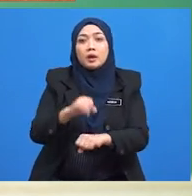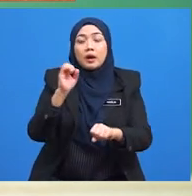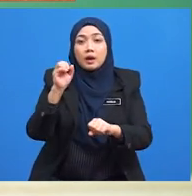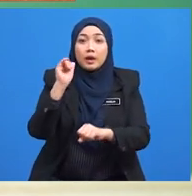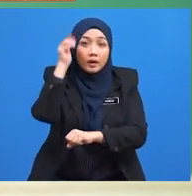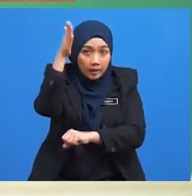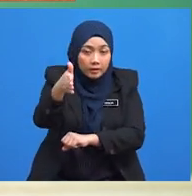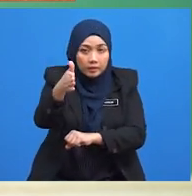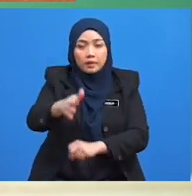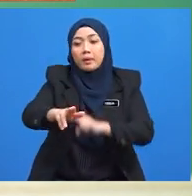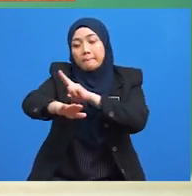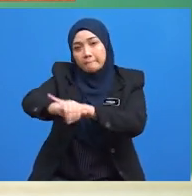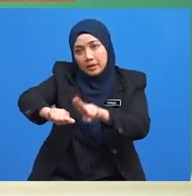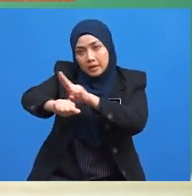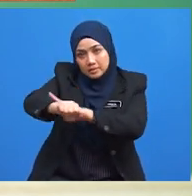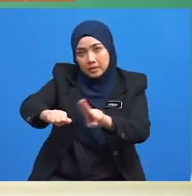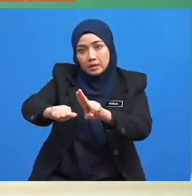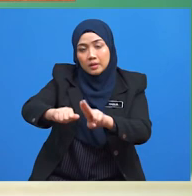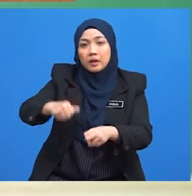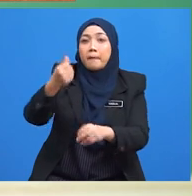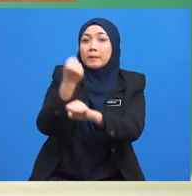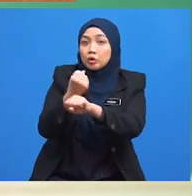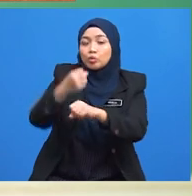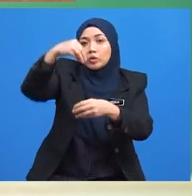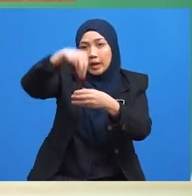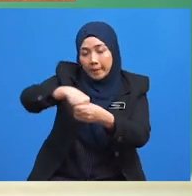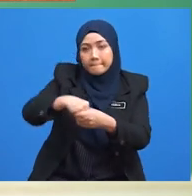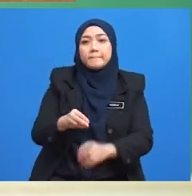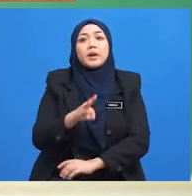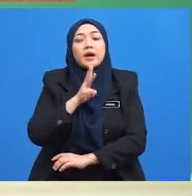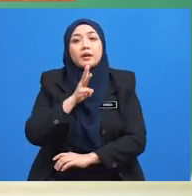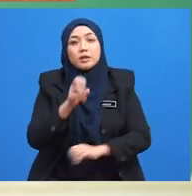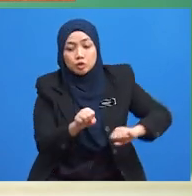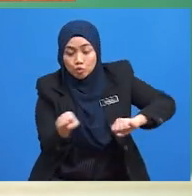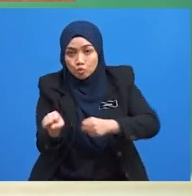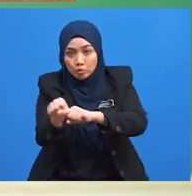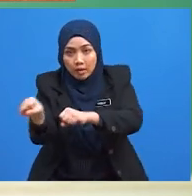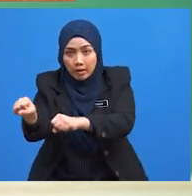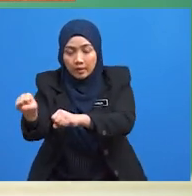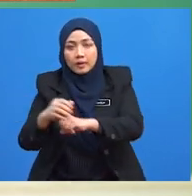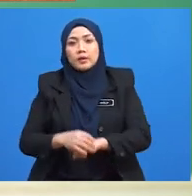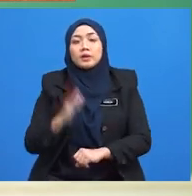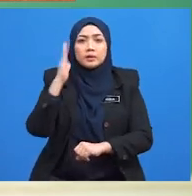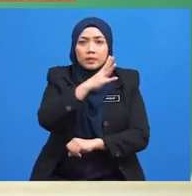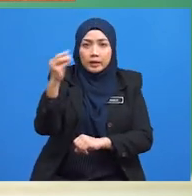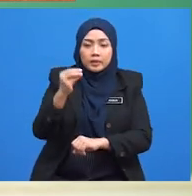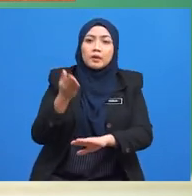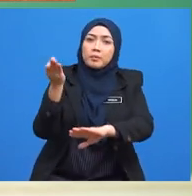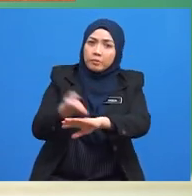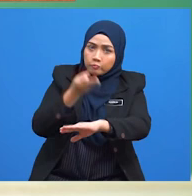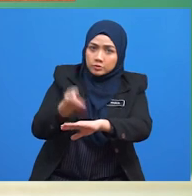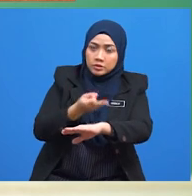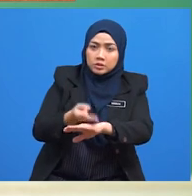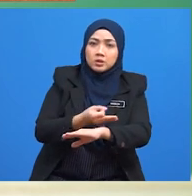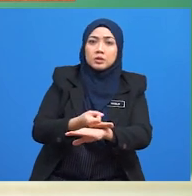akan meningkatkan kadar hakisan larutan. Air sungai yang mengalir akan berfungsi sebagai pelarut